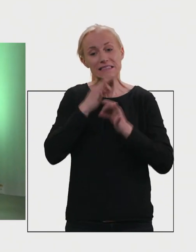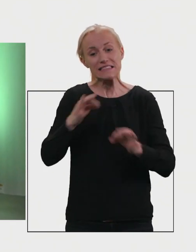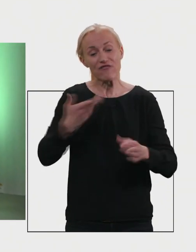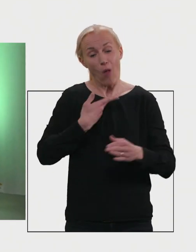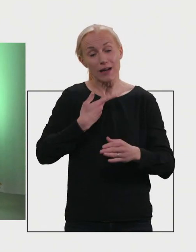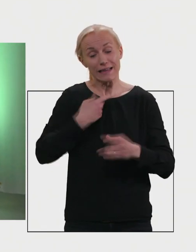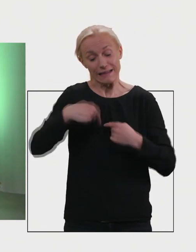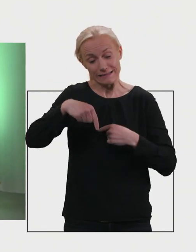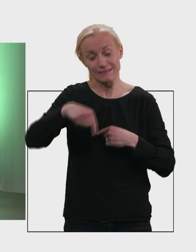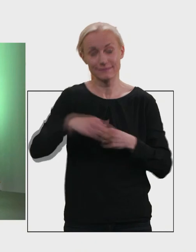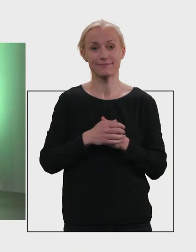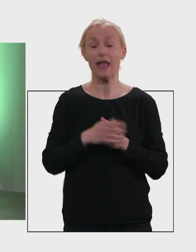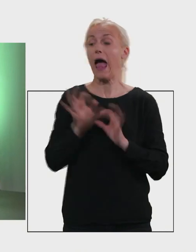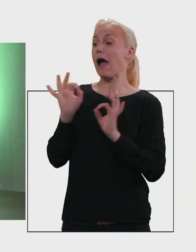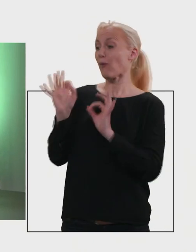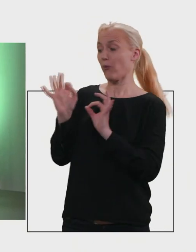Gut.